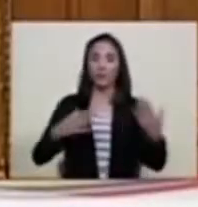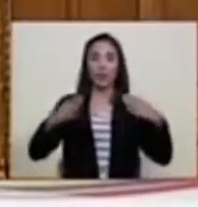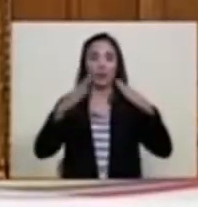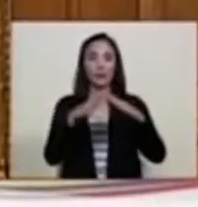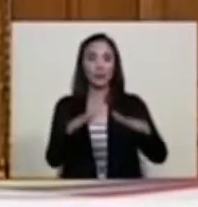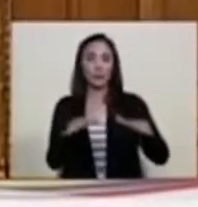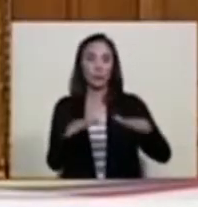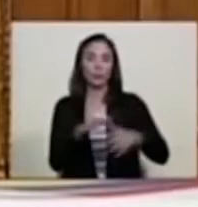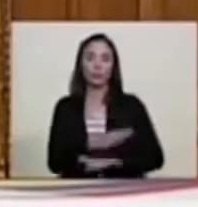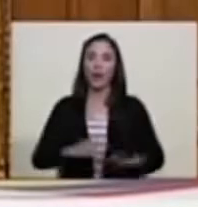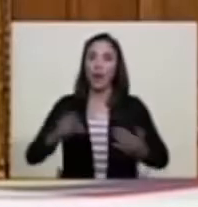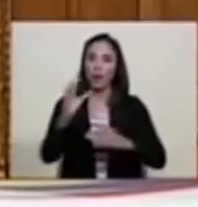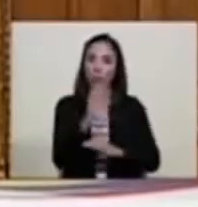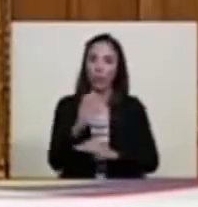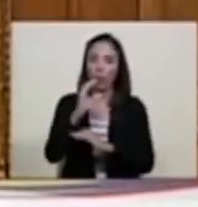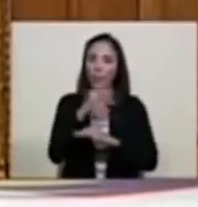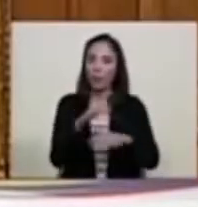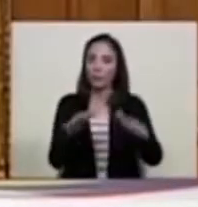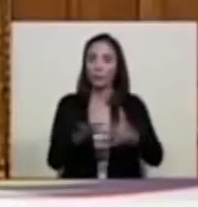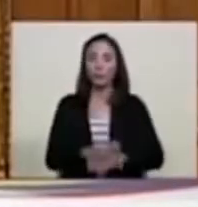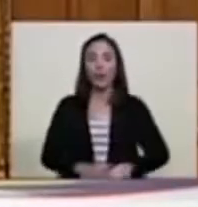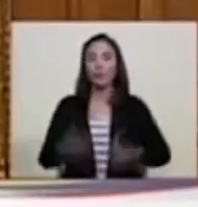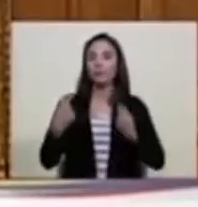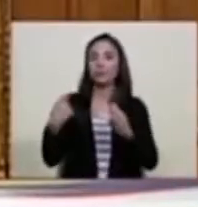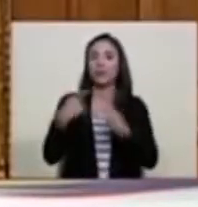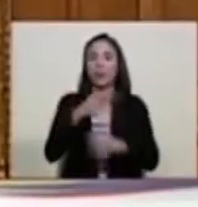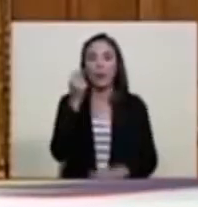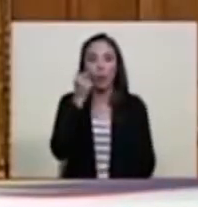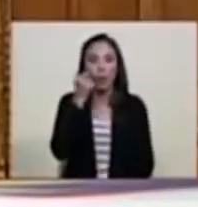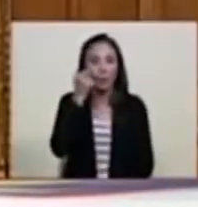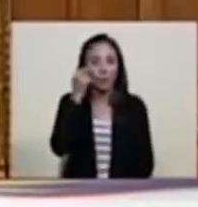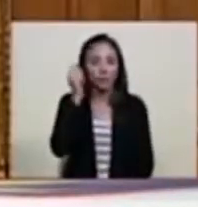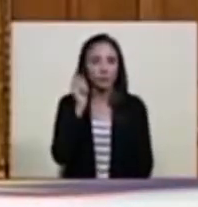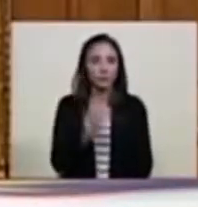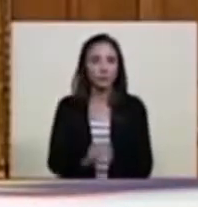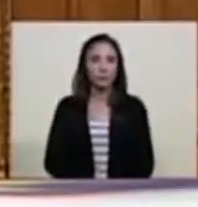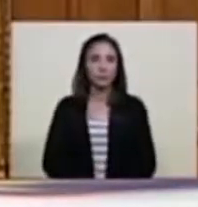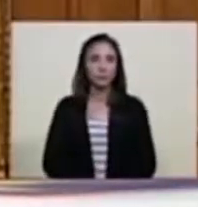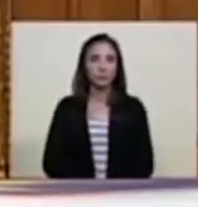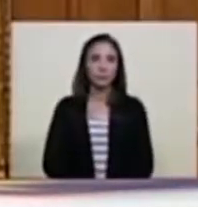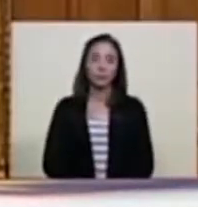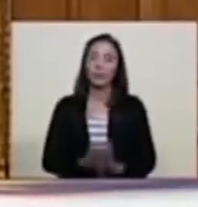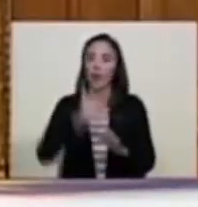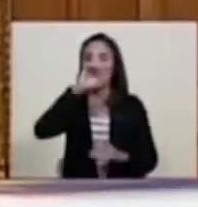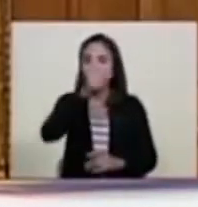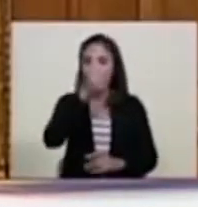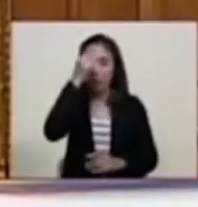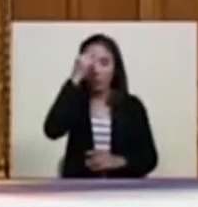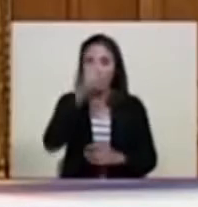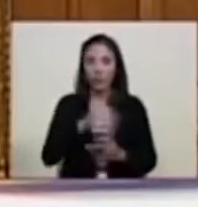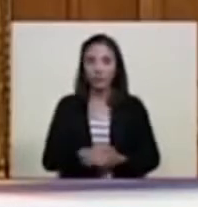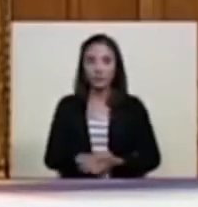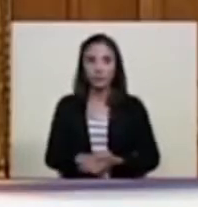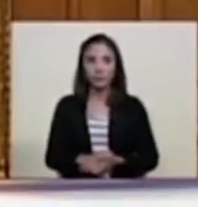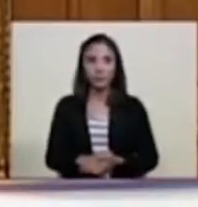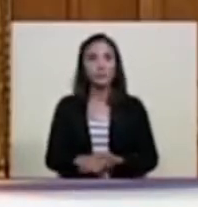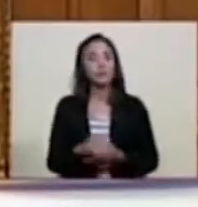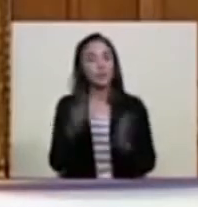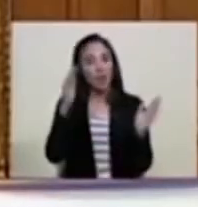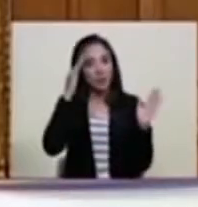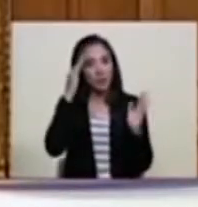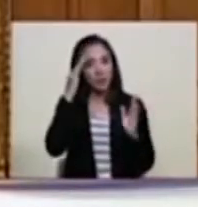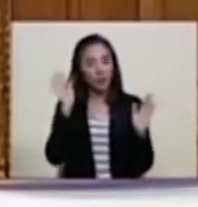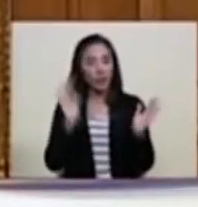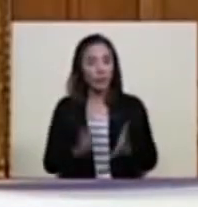Unies. Aujourd'hui, nous annonçons des sanctions supplémentaires à l'encontre du régime répressif, visant les proches de Maduro et ses proches